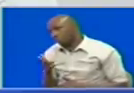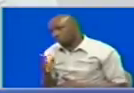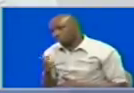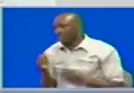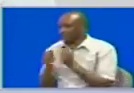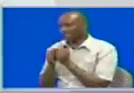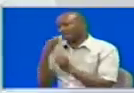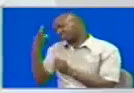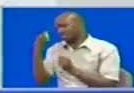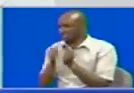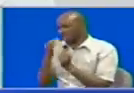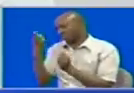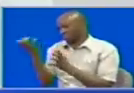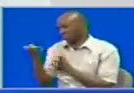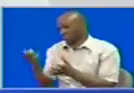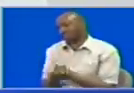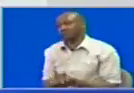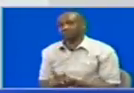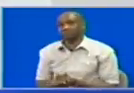miaka kama 13, 14. Mdogo pia.